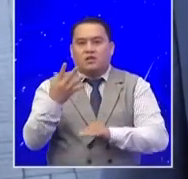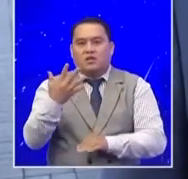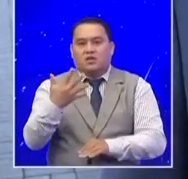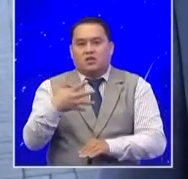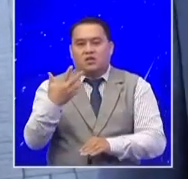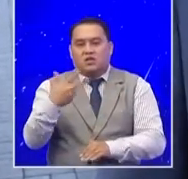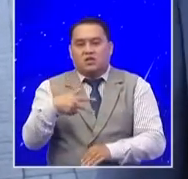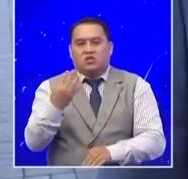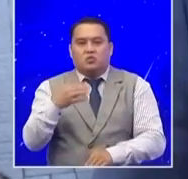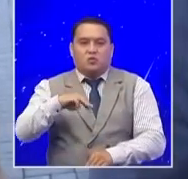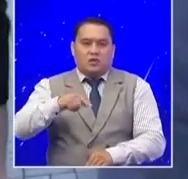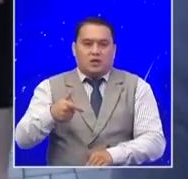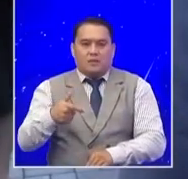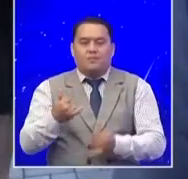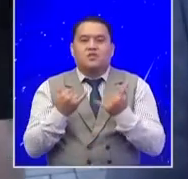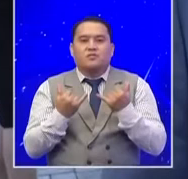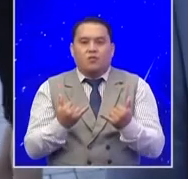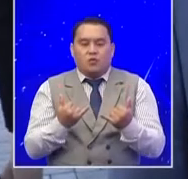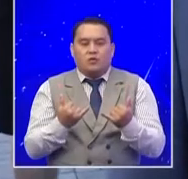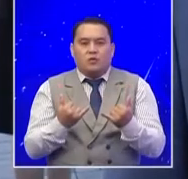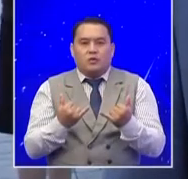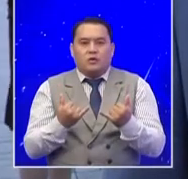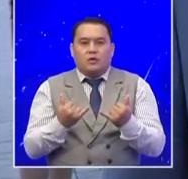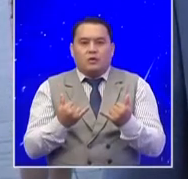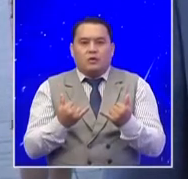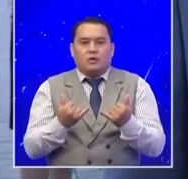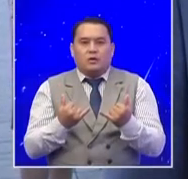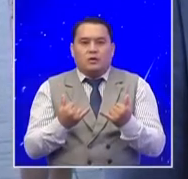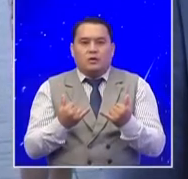тенге. И вот сегодня,